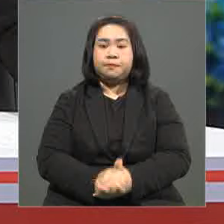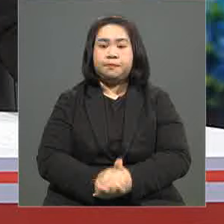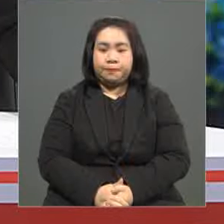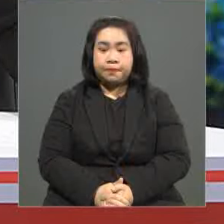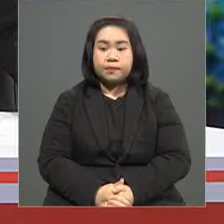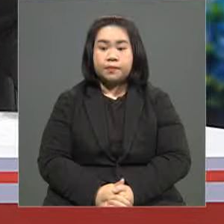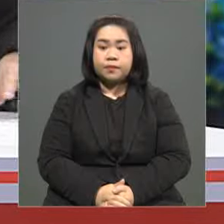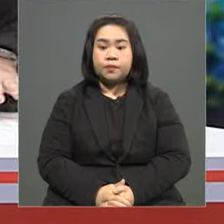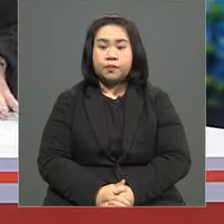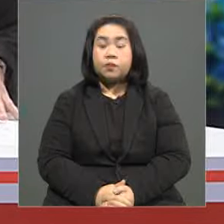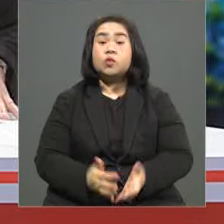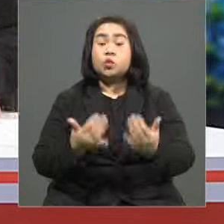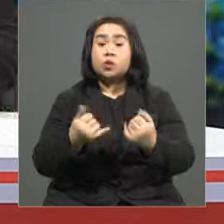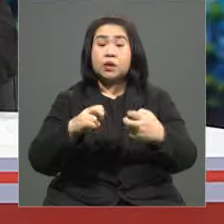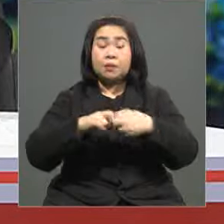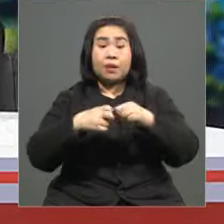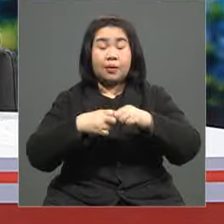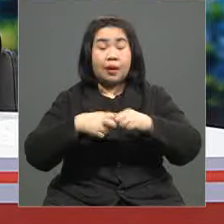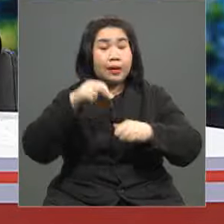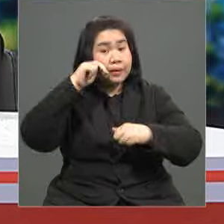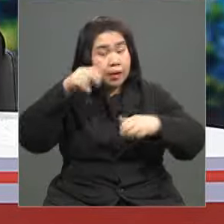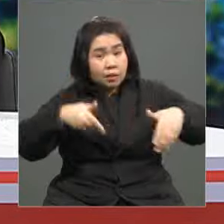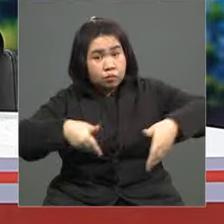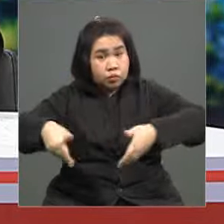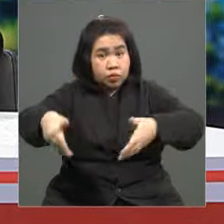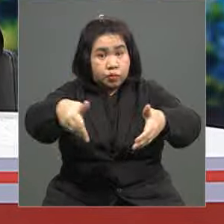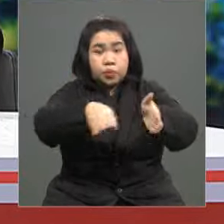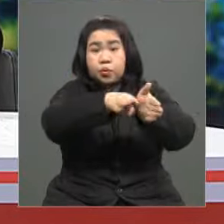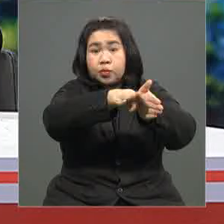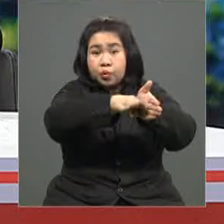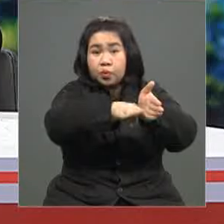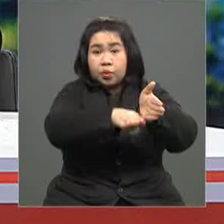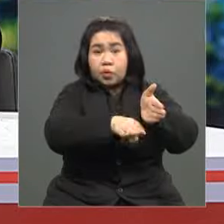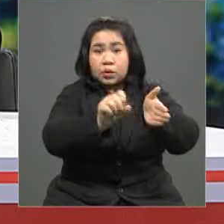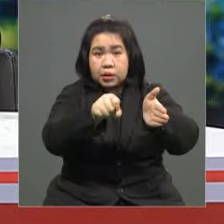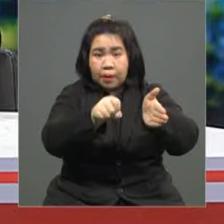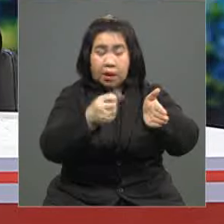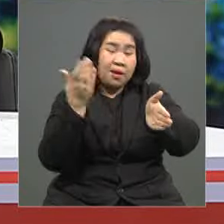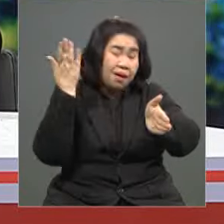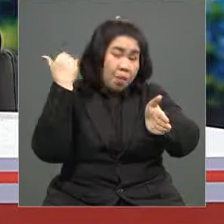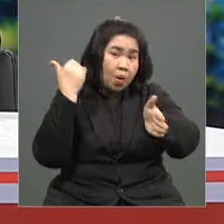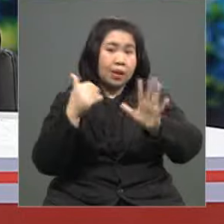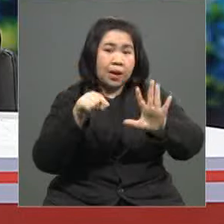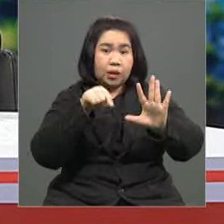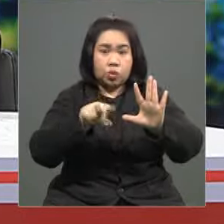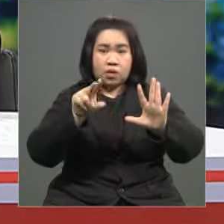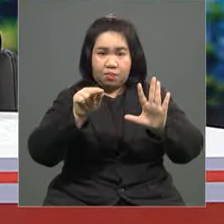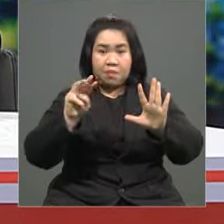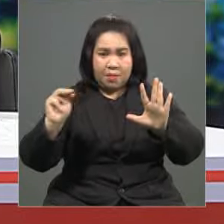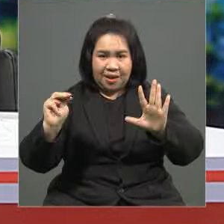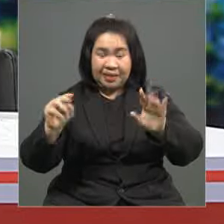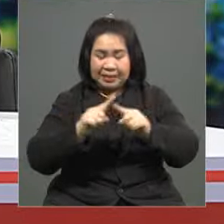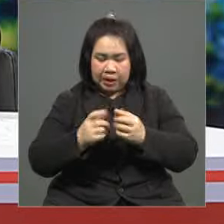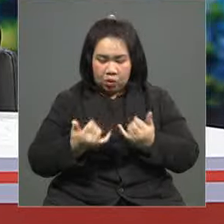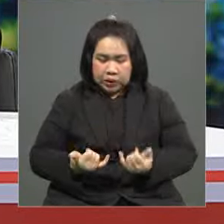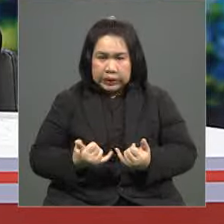คุณผู้ชมคะถึงแม้ว่าระดับน้ำในแม่น้ำปิงจะเริ่มลดระดับลงเรื่อยๆนะคะเมื่อวานนี้ผ่านจุดวิกฤตที่ 5.30ซมไปแล้วตอนนี้อยู่ที่ 5